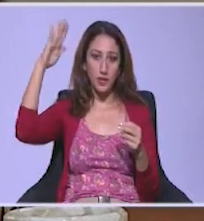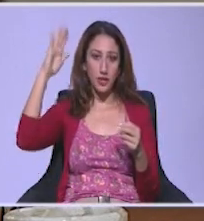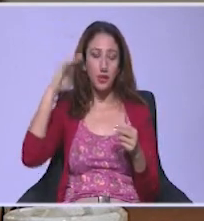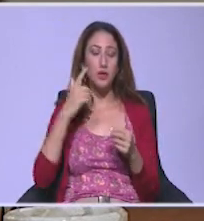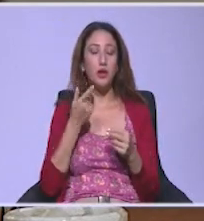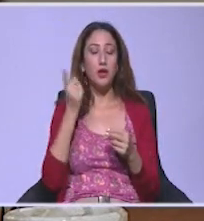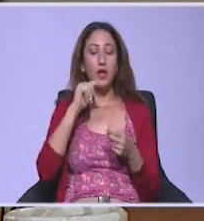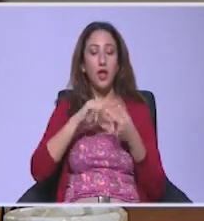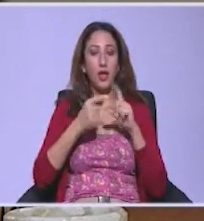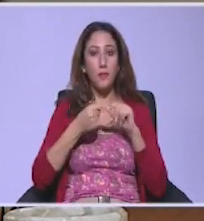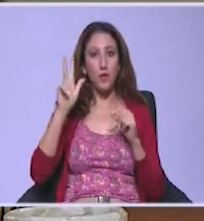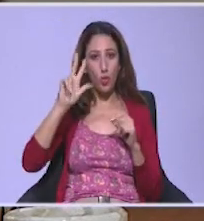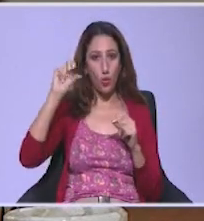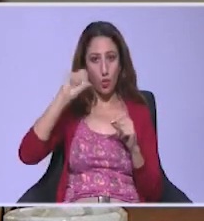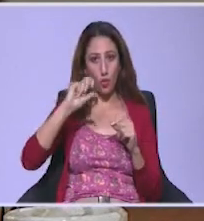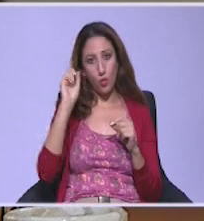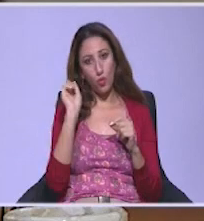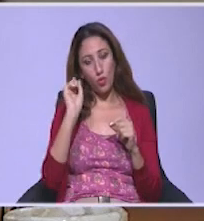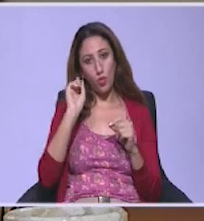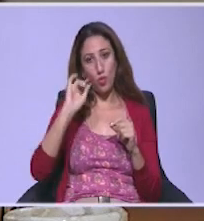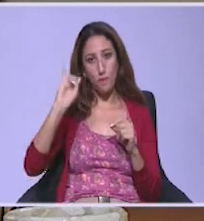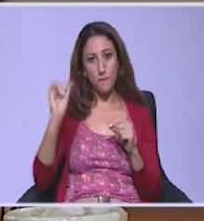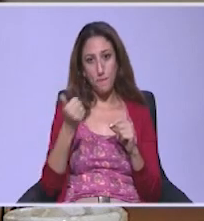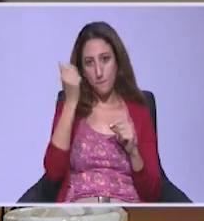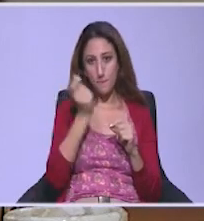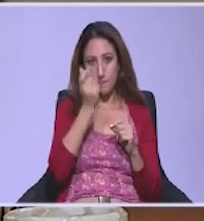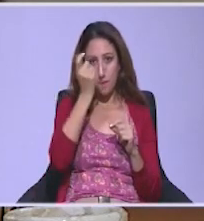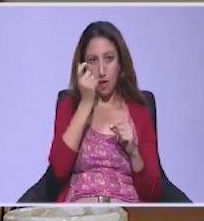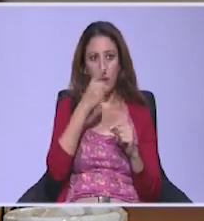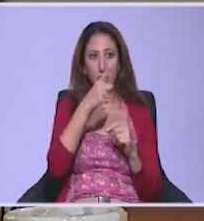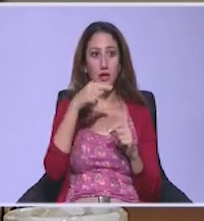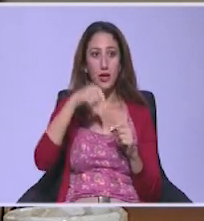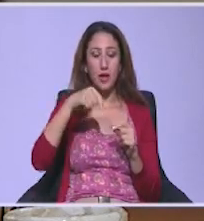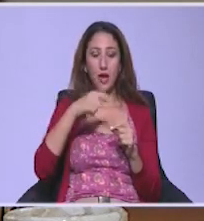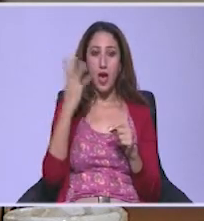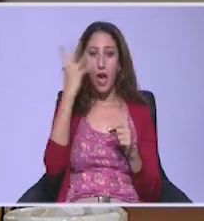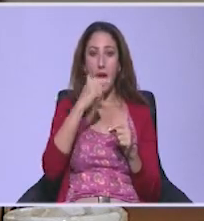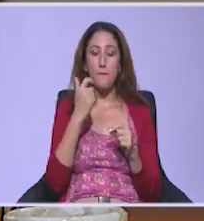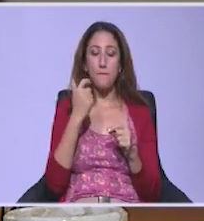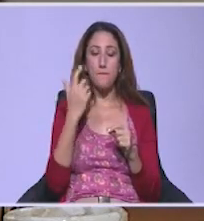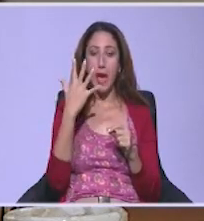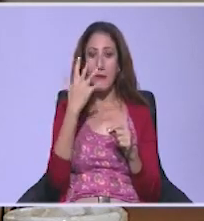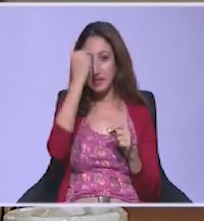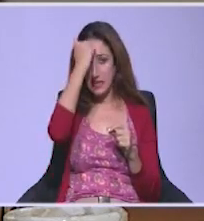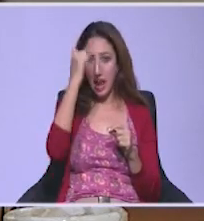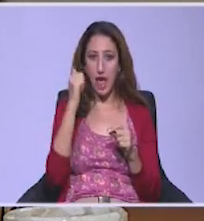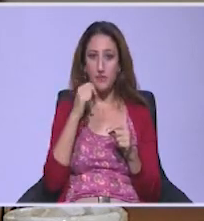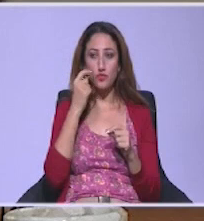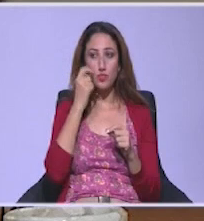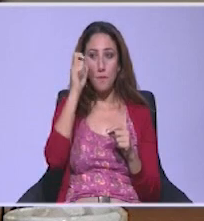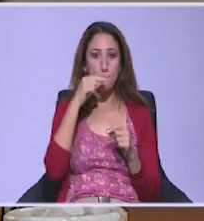الاورمان. كمان البرنامج بيقدم هذا العام 5000 جهاز عروسه، لكل عروسة